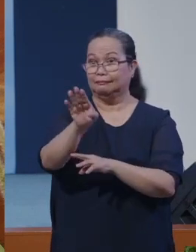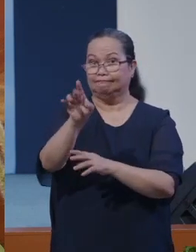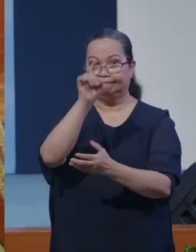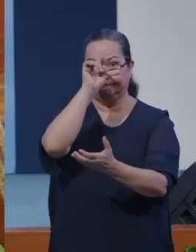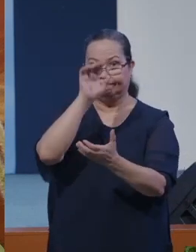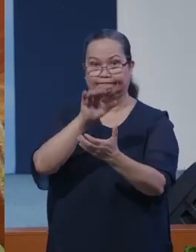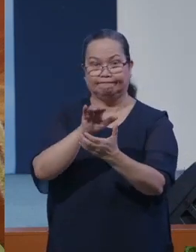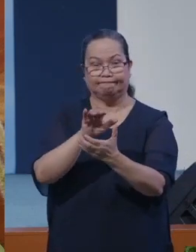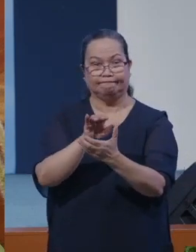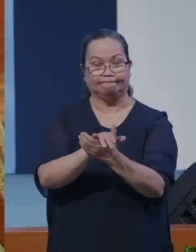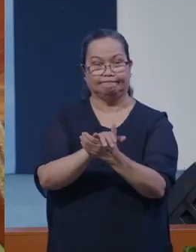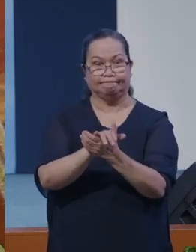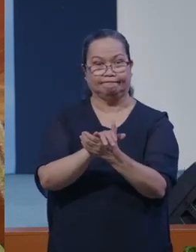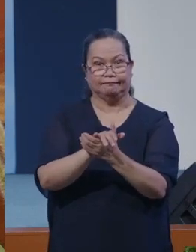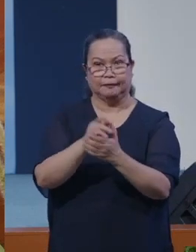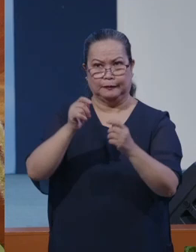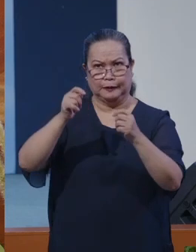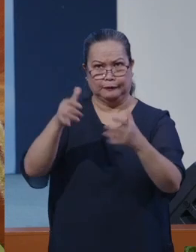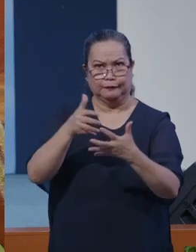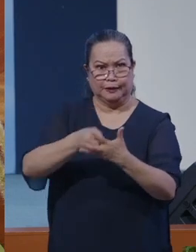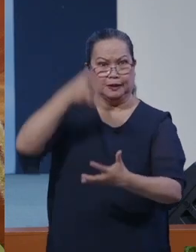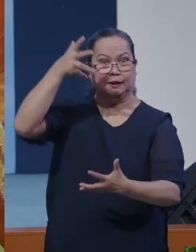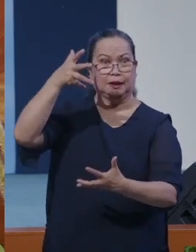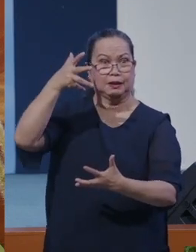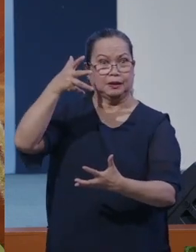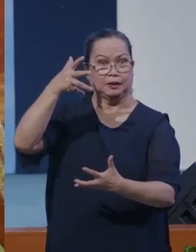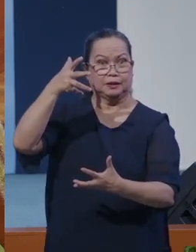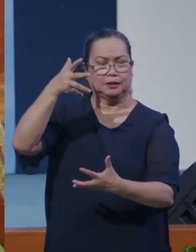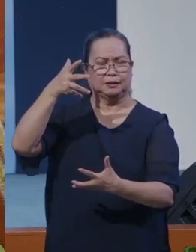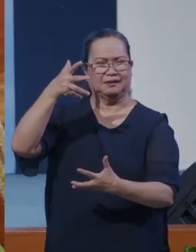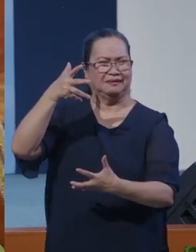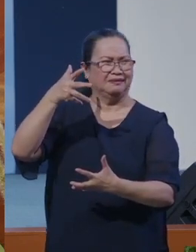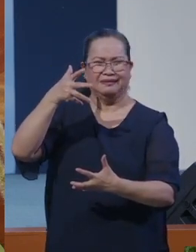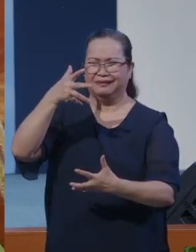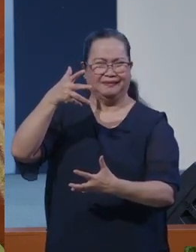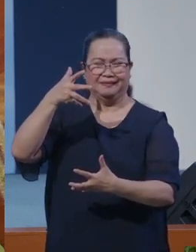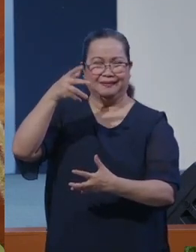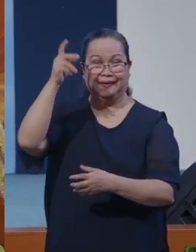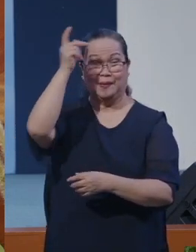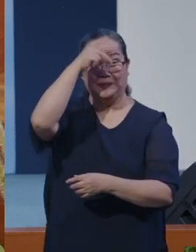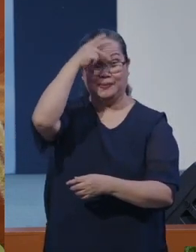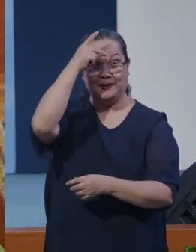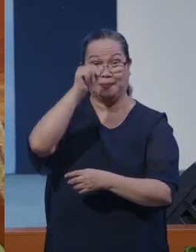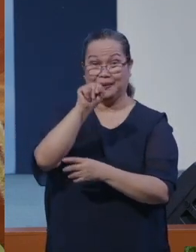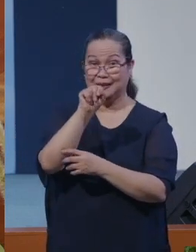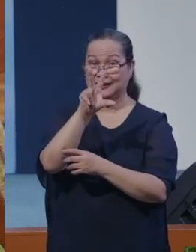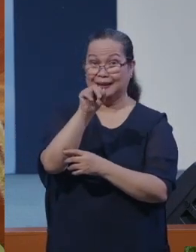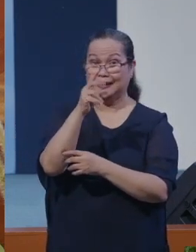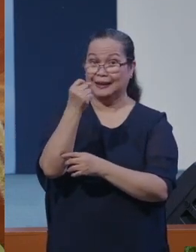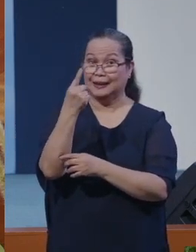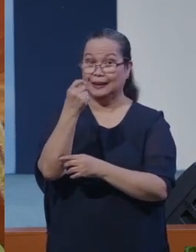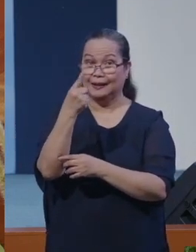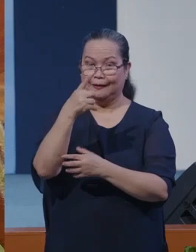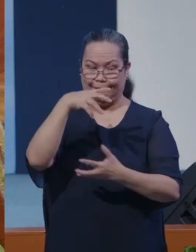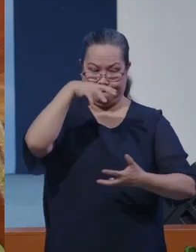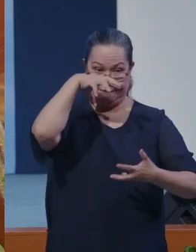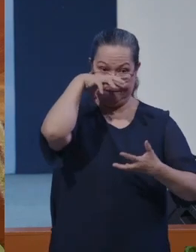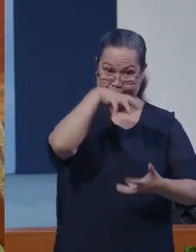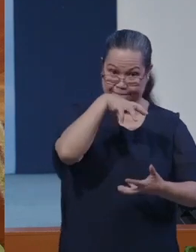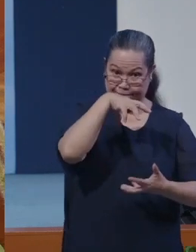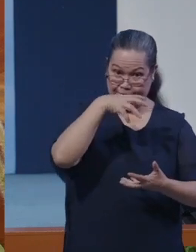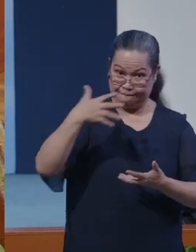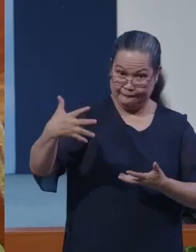maniniwala sa mga get-rich-quick scheme. Ang sabi ng Proverbs 13:11, wealth